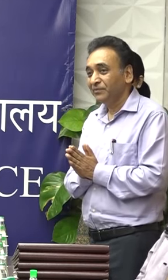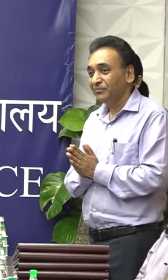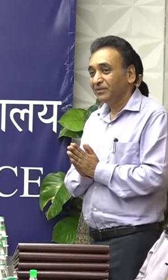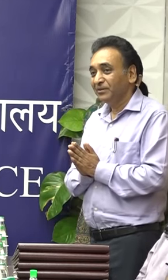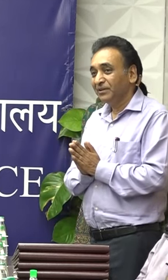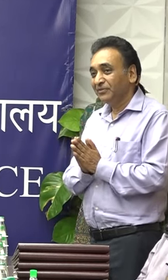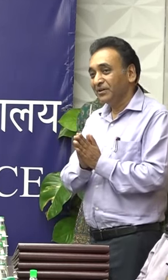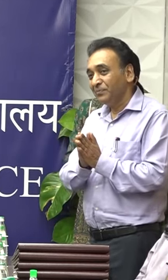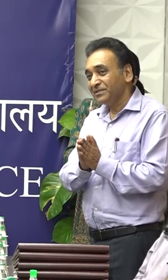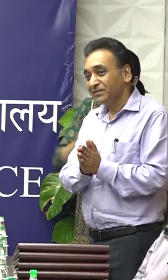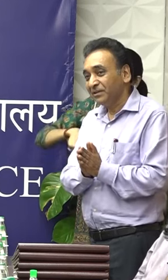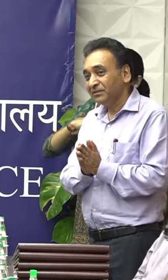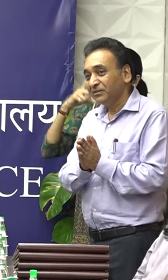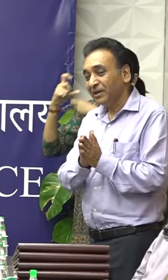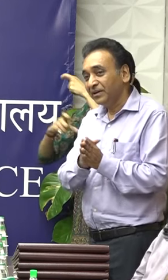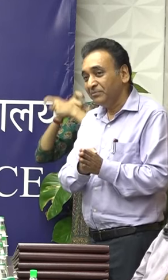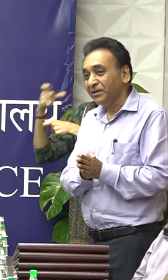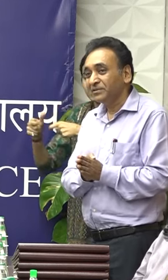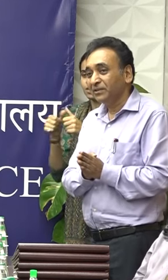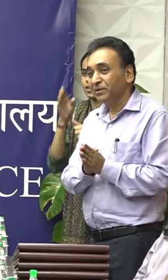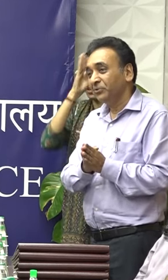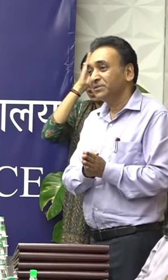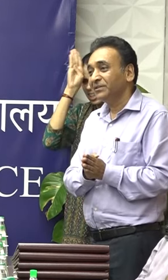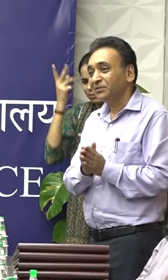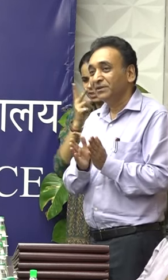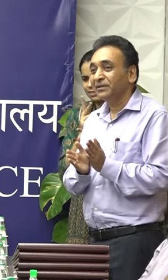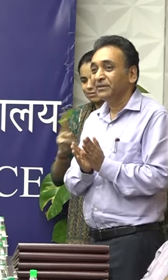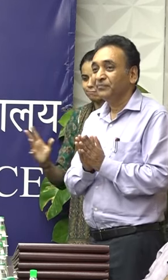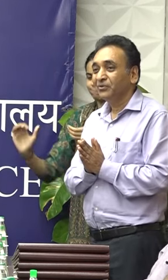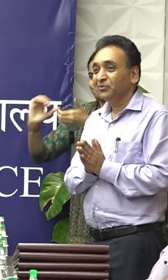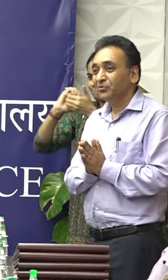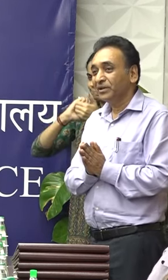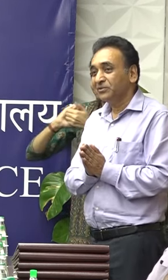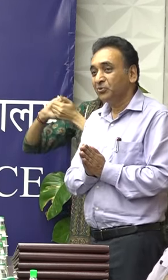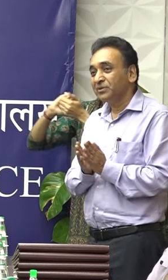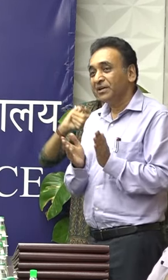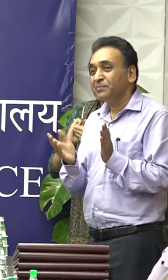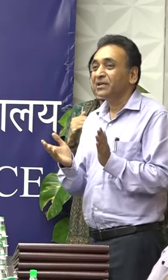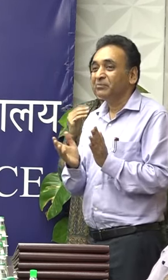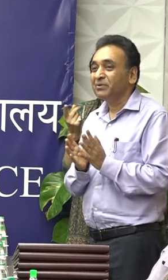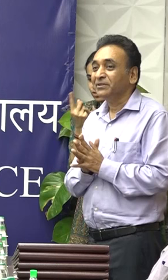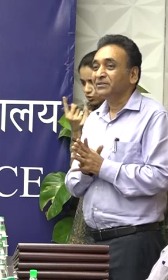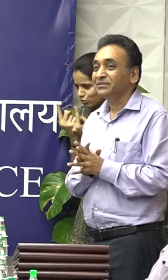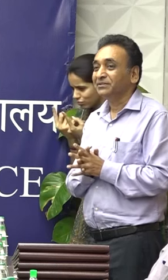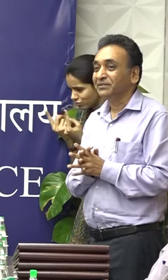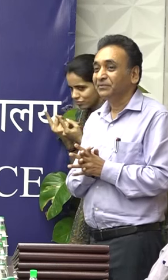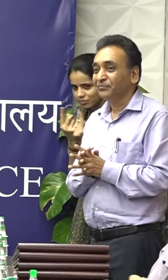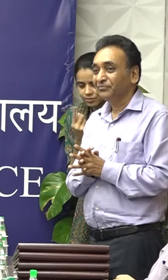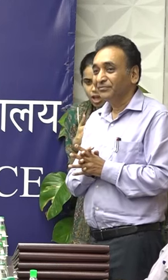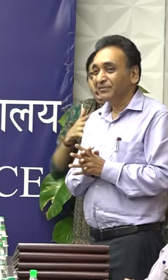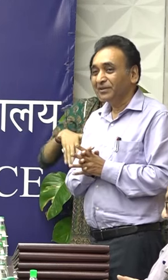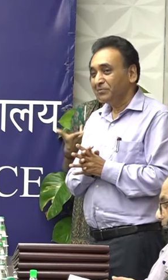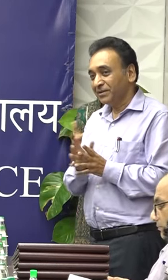फील्ड में, फिर कंपनीज के साथ, एकेडेमिया के साथ, बाकियों के साथ हाथ मिला के उनकी चीज़ों को स्केल अप करने में भी मदद कर सकती